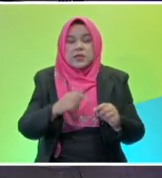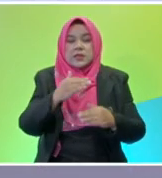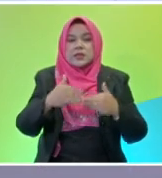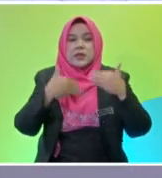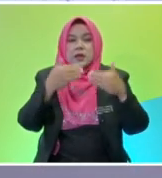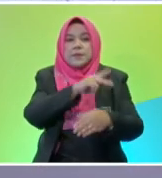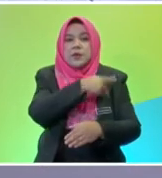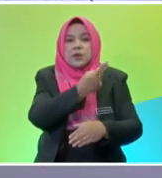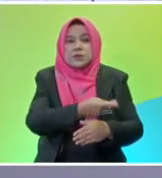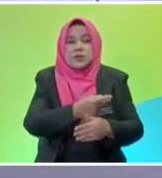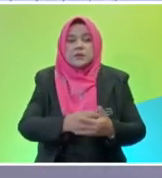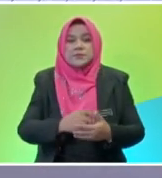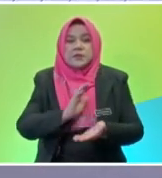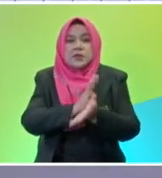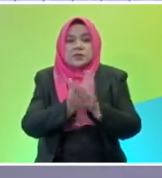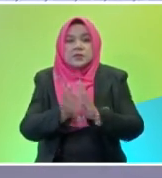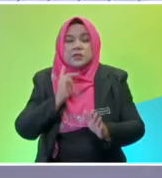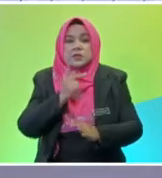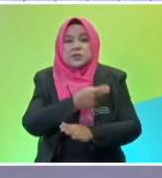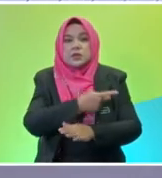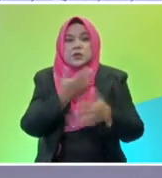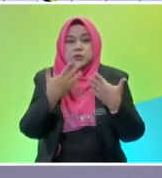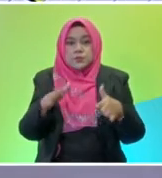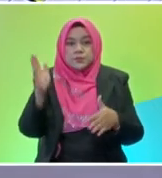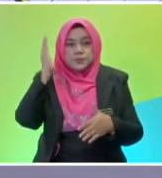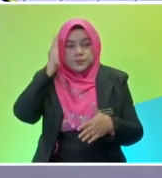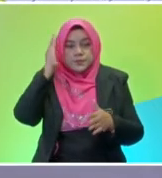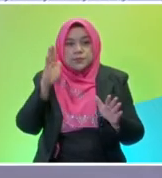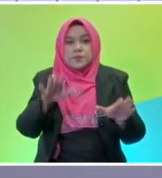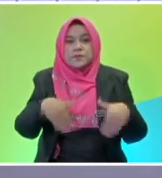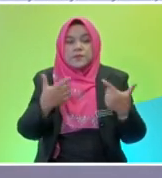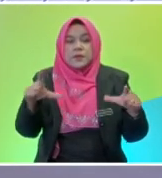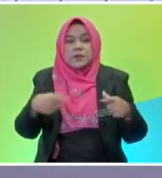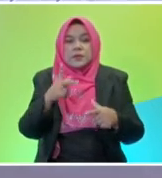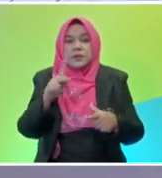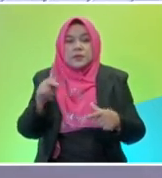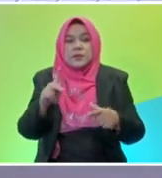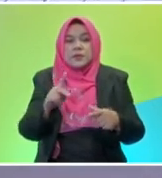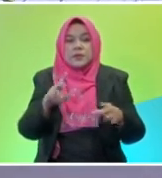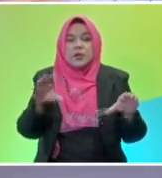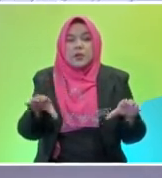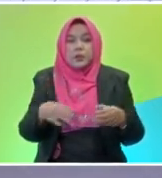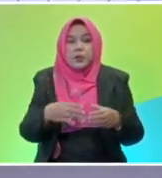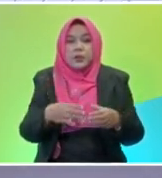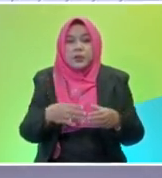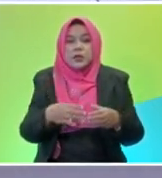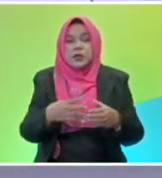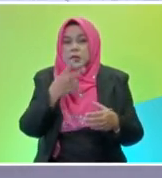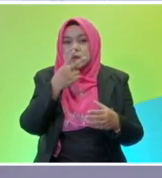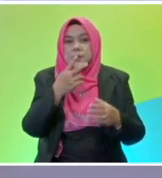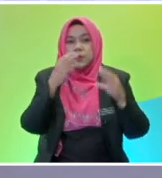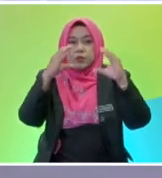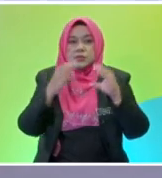jadi kita udah tahu udah bagaimana itu dilaksanakan antaranya dengan kaidah pembahasan teman-teman